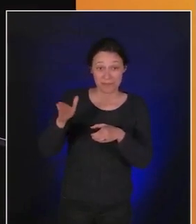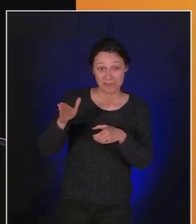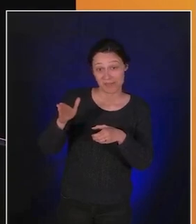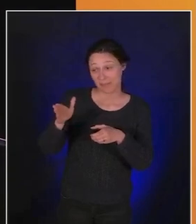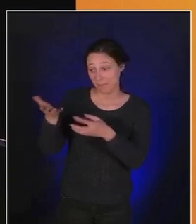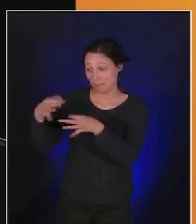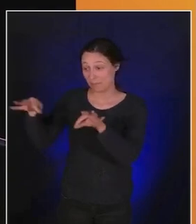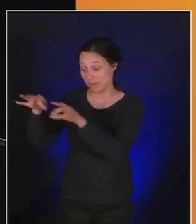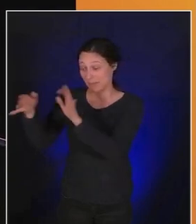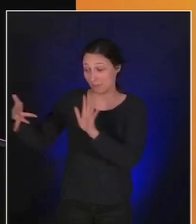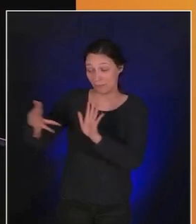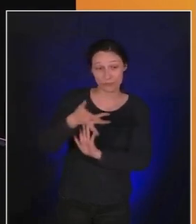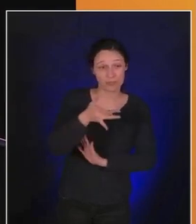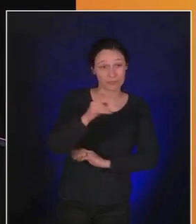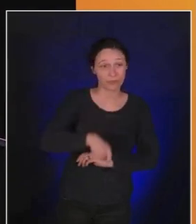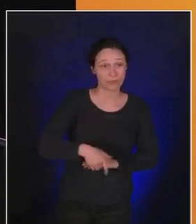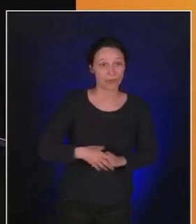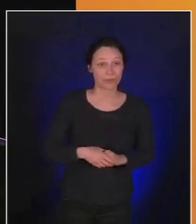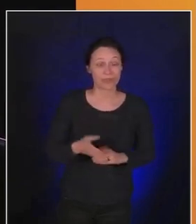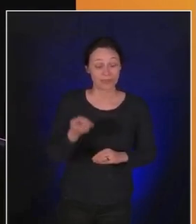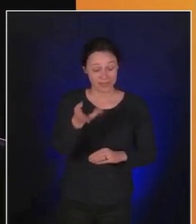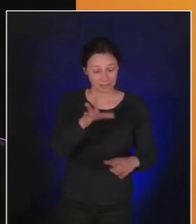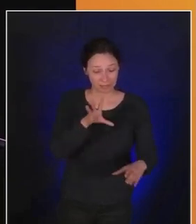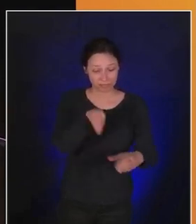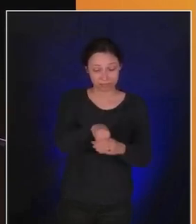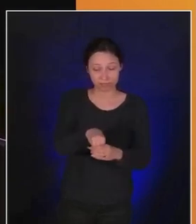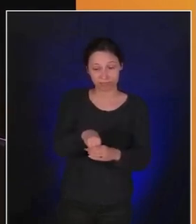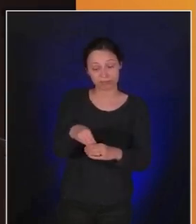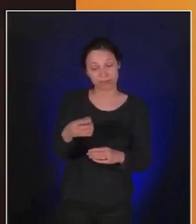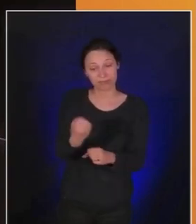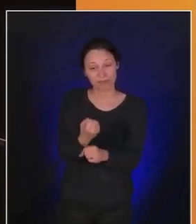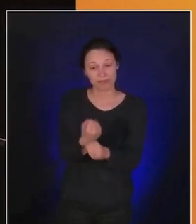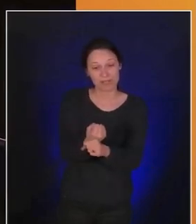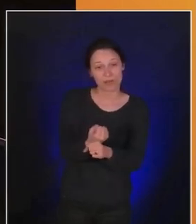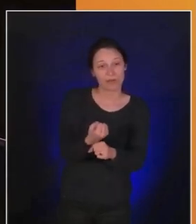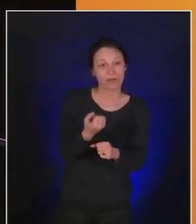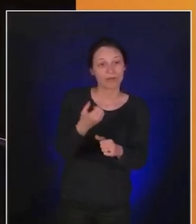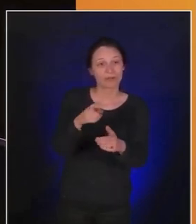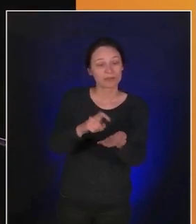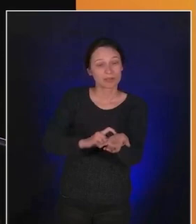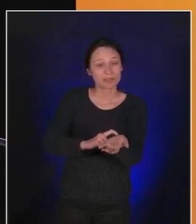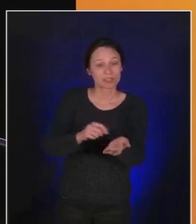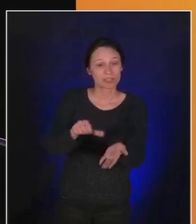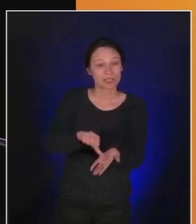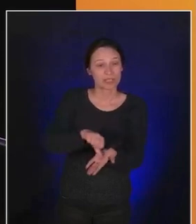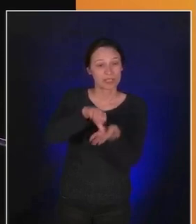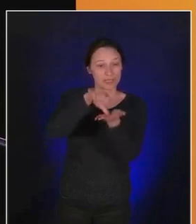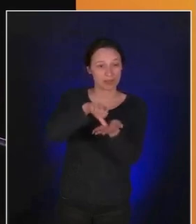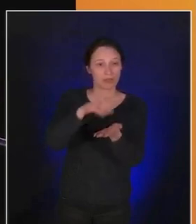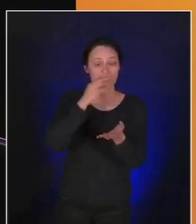Socialiste avec les travailleuses et les travailleurs d'Iran. Bienvenue à elle.